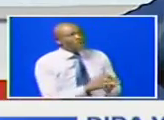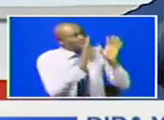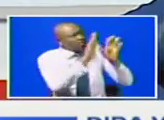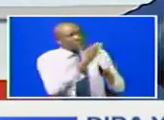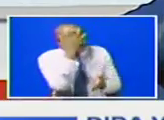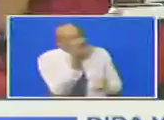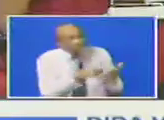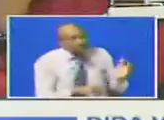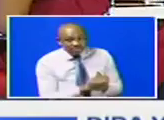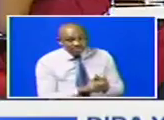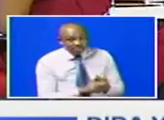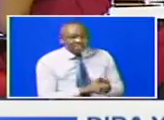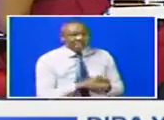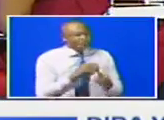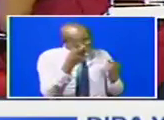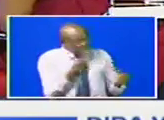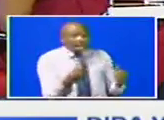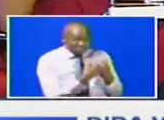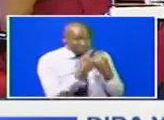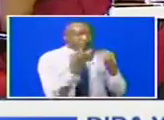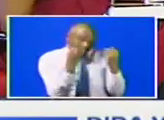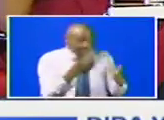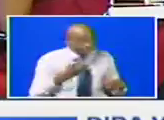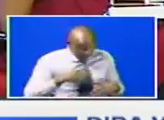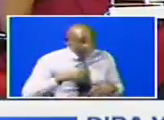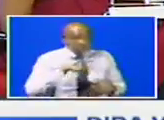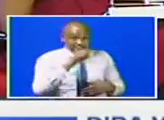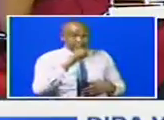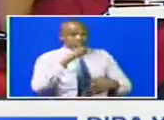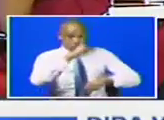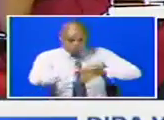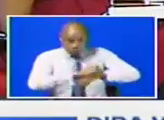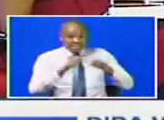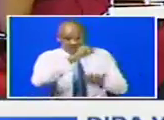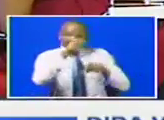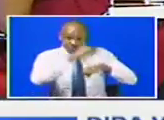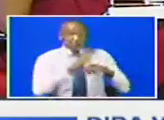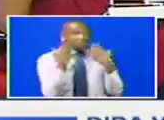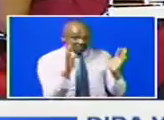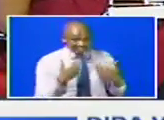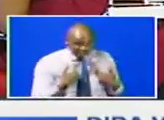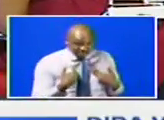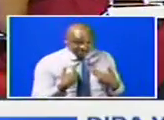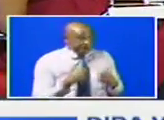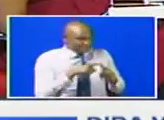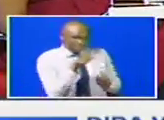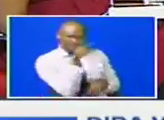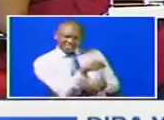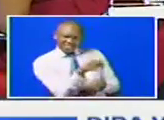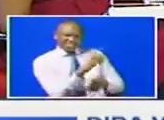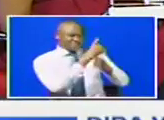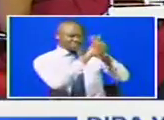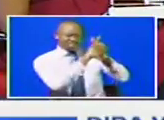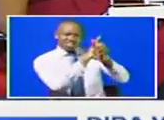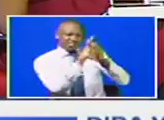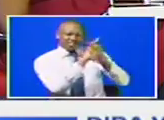nini? Na ni mambo ambayo yanafanyika kwa sababu wengi wetu tumeenda katika shule za kutoa mafunzo ya kuendesha magari, lakini hili neno